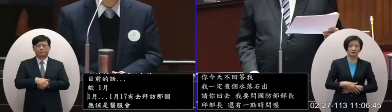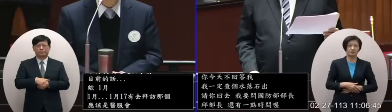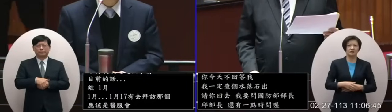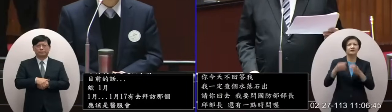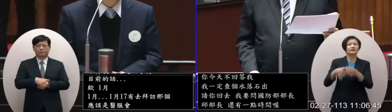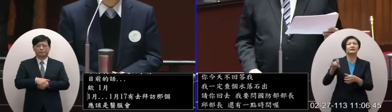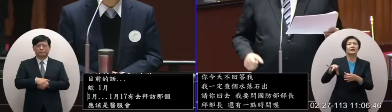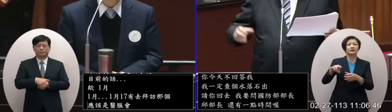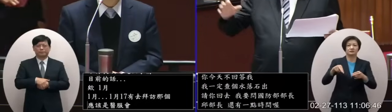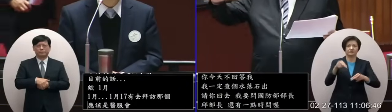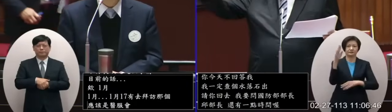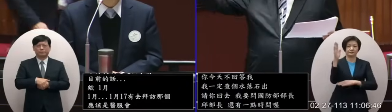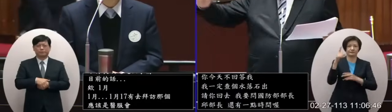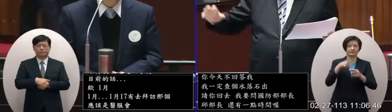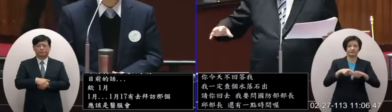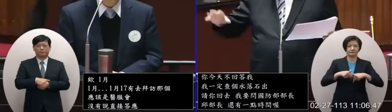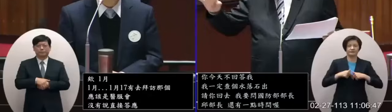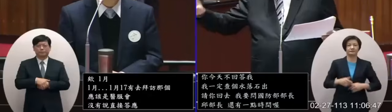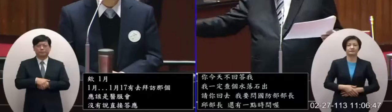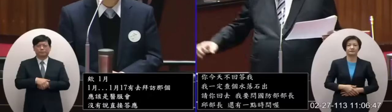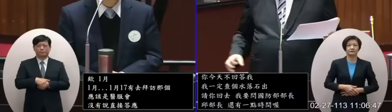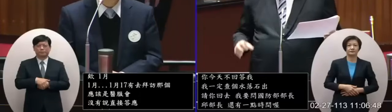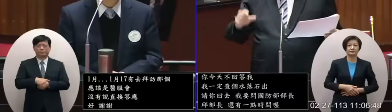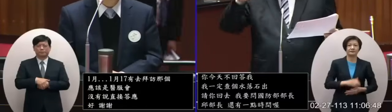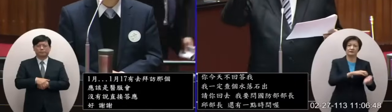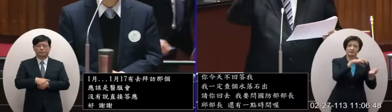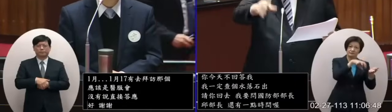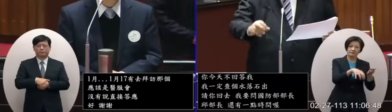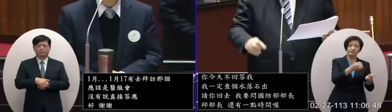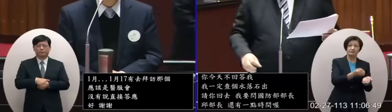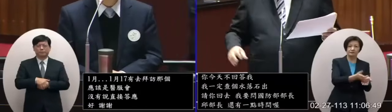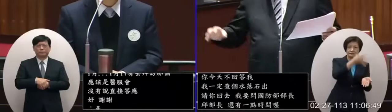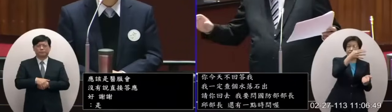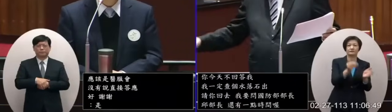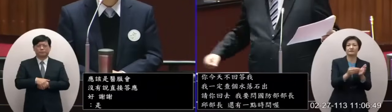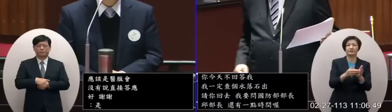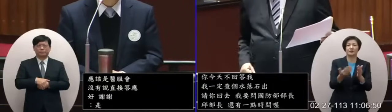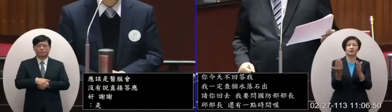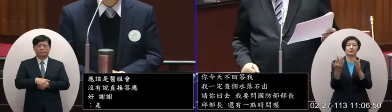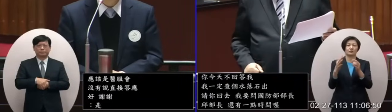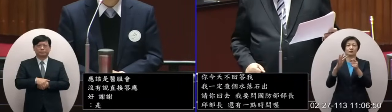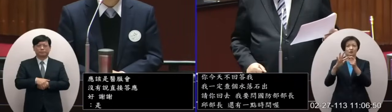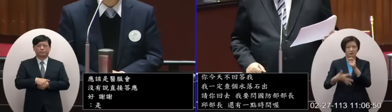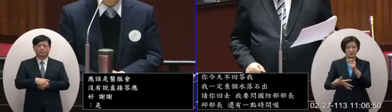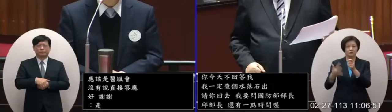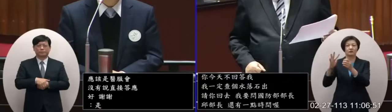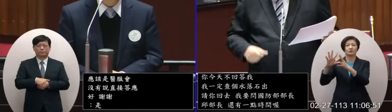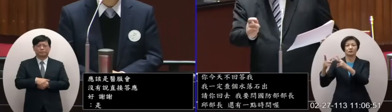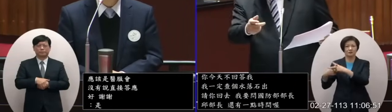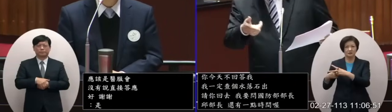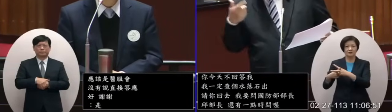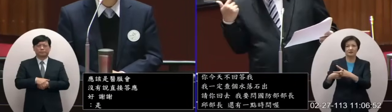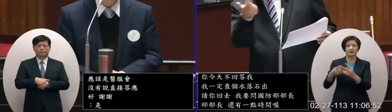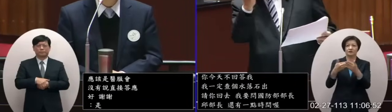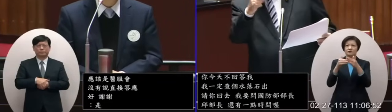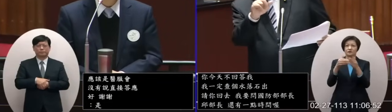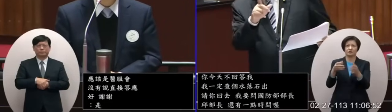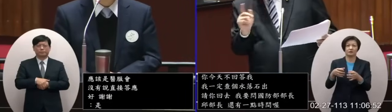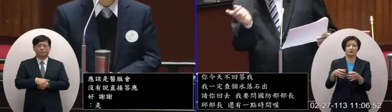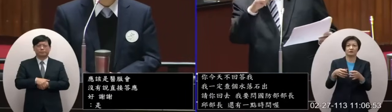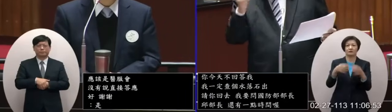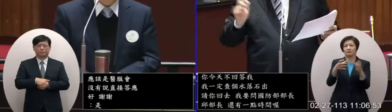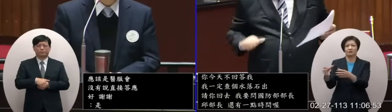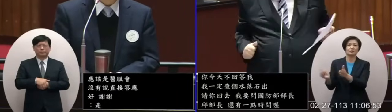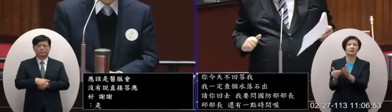啊，长照已经盖好了，医院盖好了，国中盖好了，国小盖好了，哎，在中间打靶，